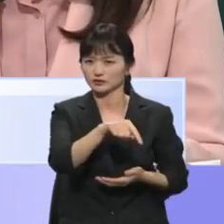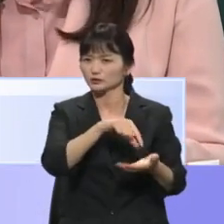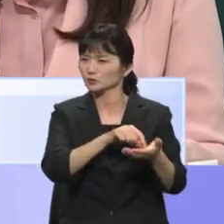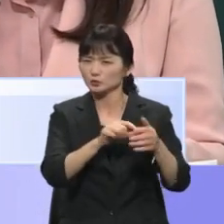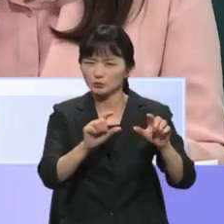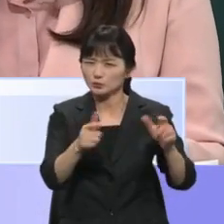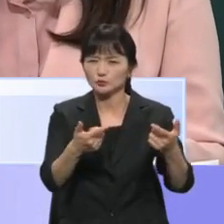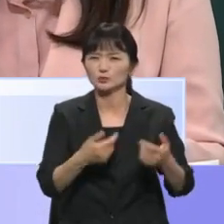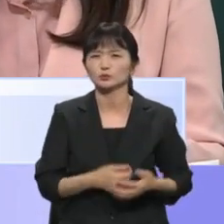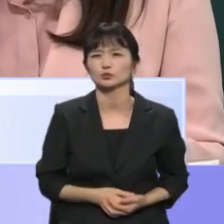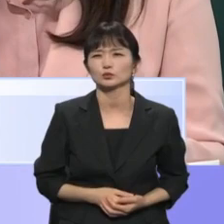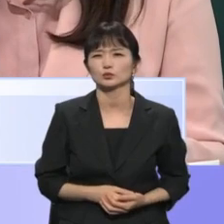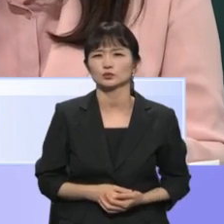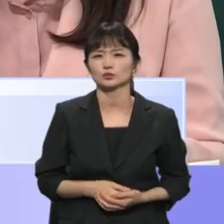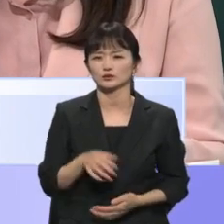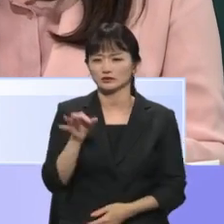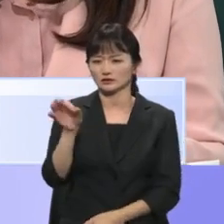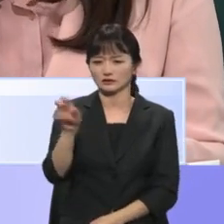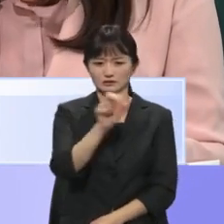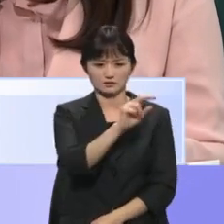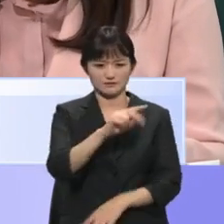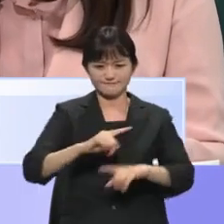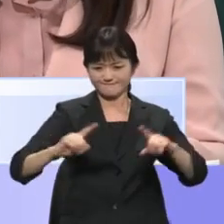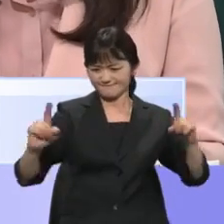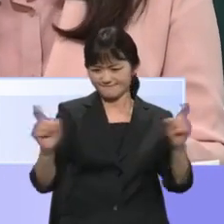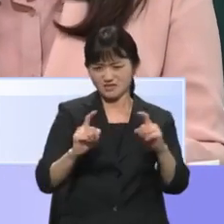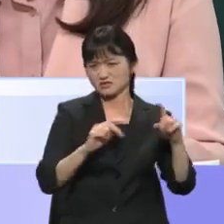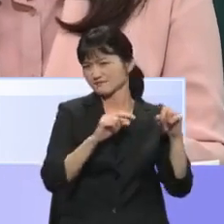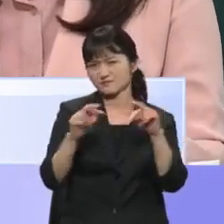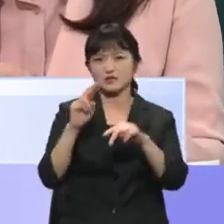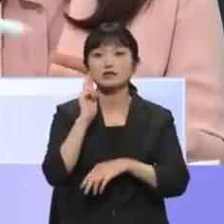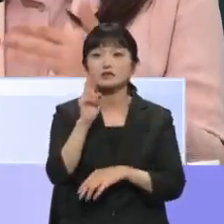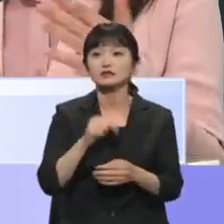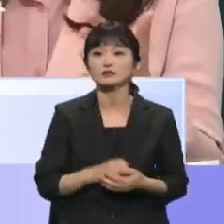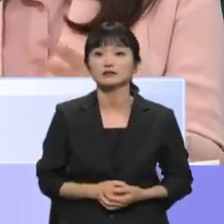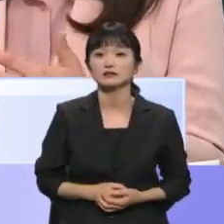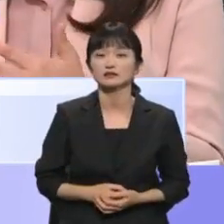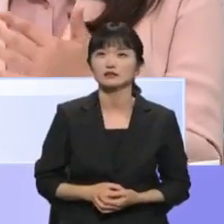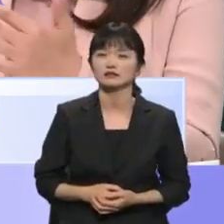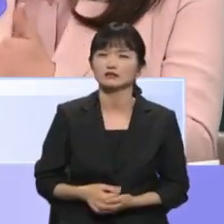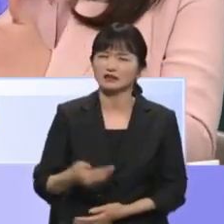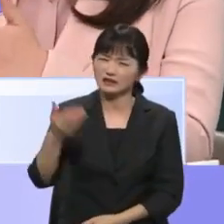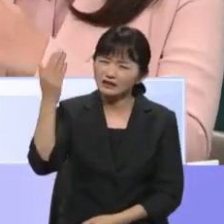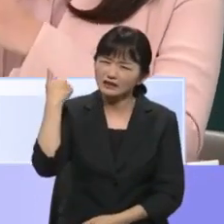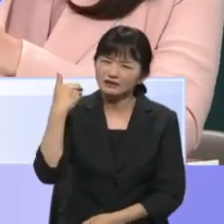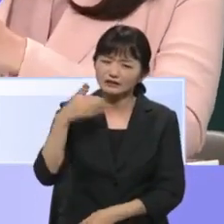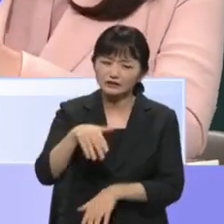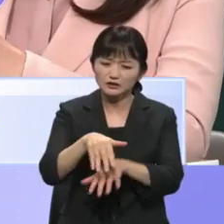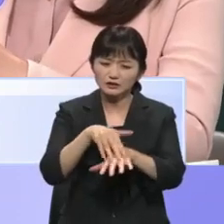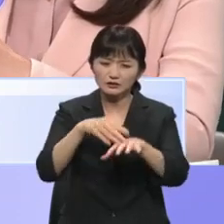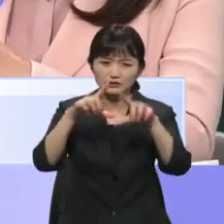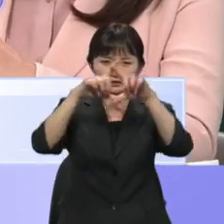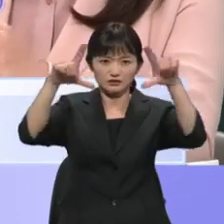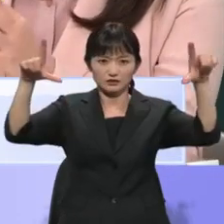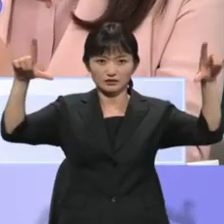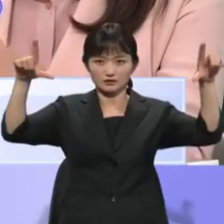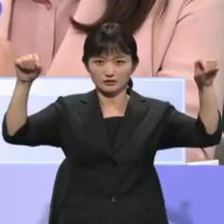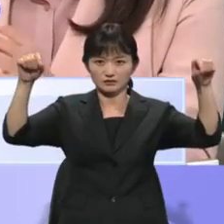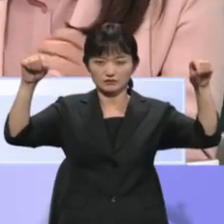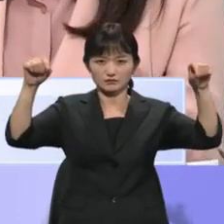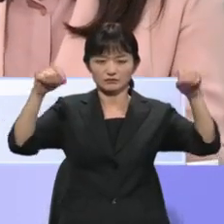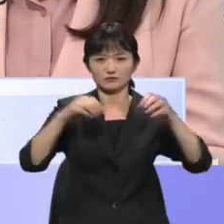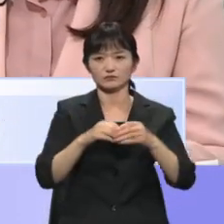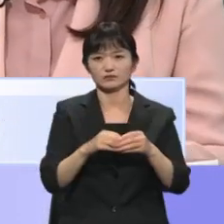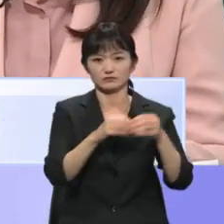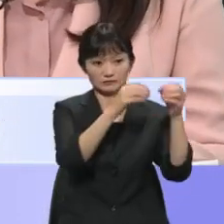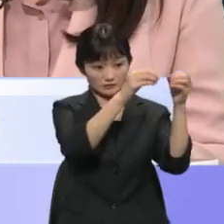사실 요새 워낙 여야의 전쟁이 극심하다 보니 그때는 또 현수막 문구가 이제 서로 이렇게 위아래로 굉장히